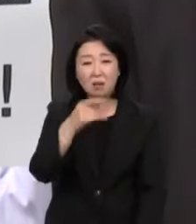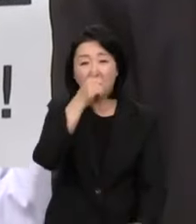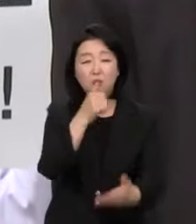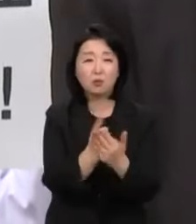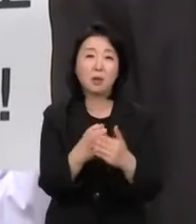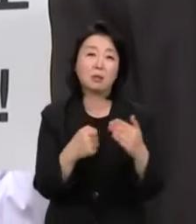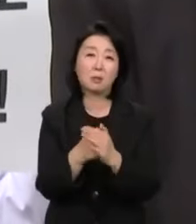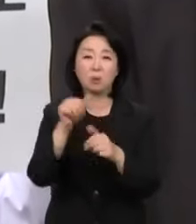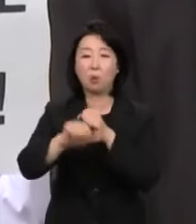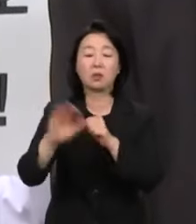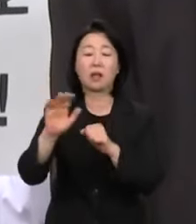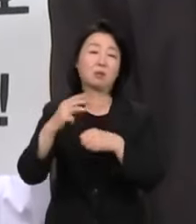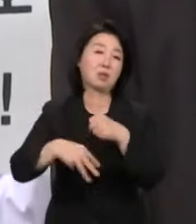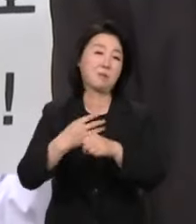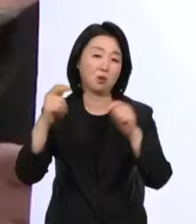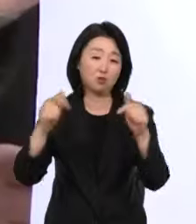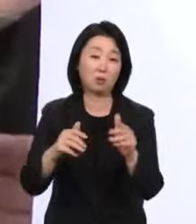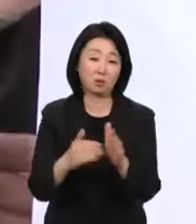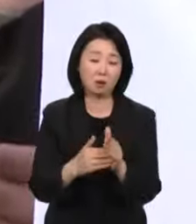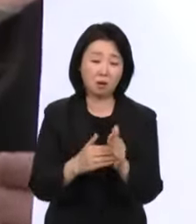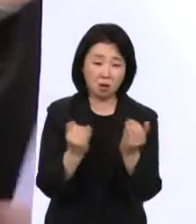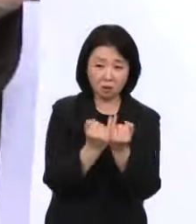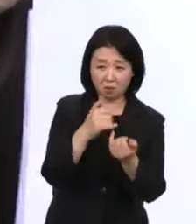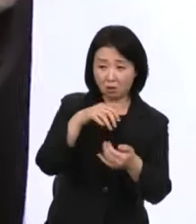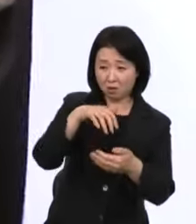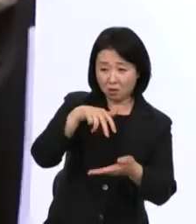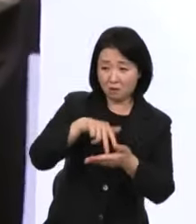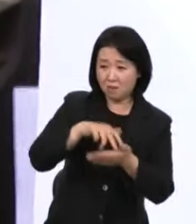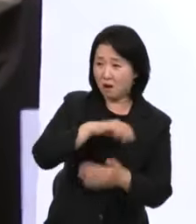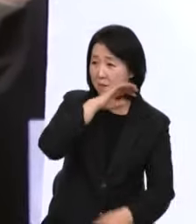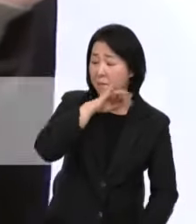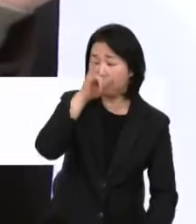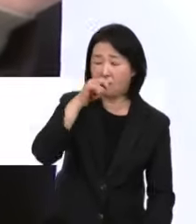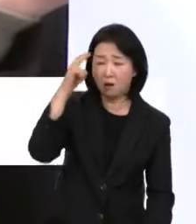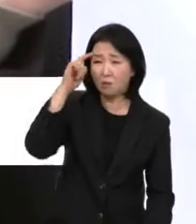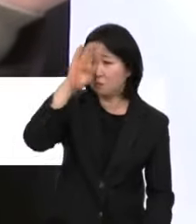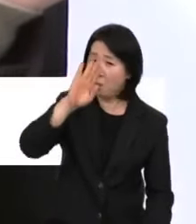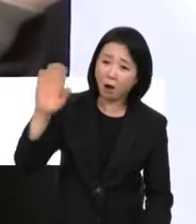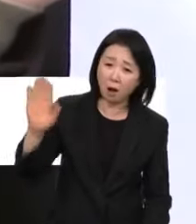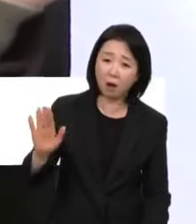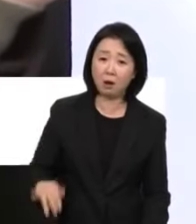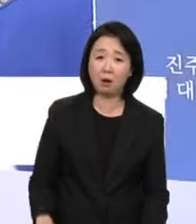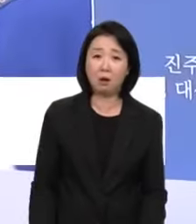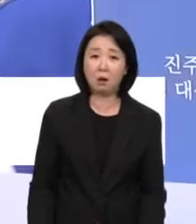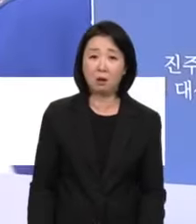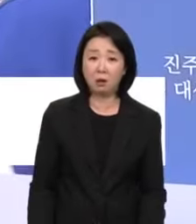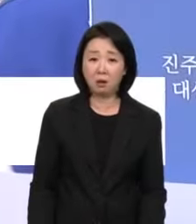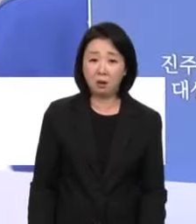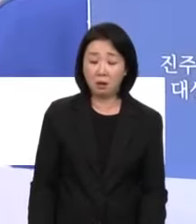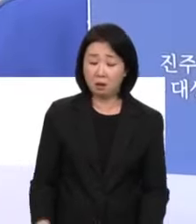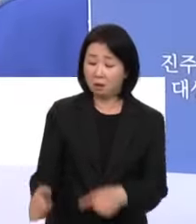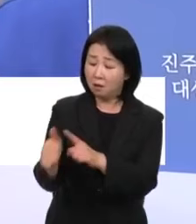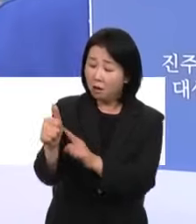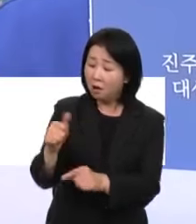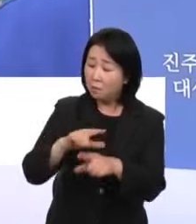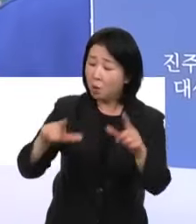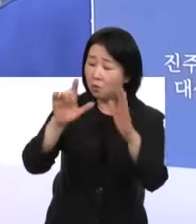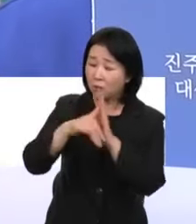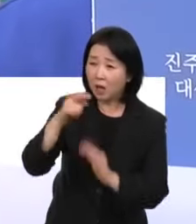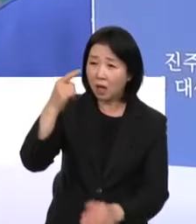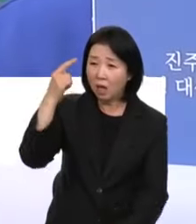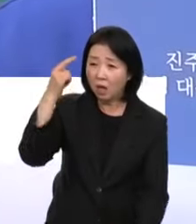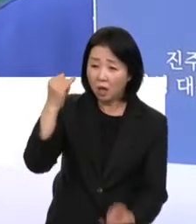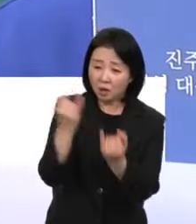참작했습니다. 하지만 여성단체는 반발했고 정신질환이 아닙니다. 피고인이 평소에 가지고 있던 여성에